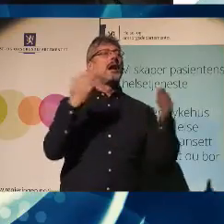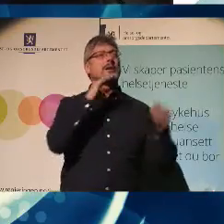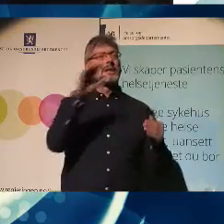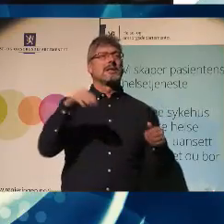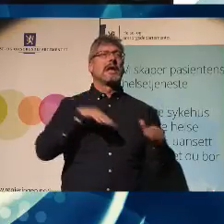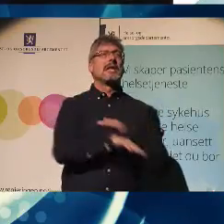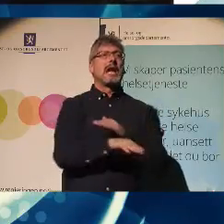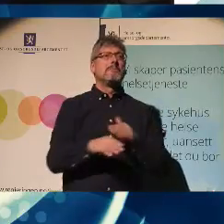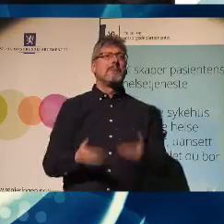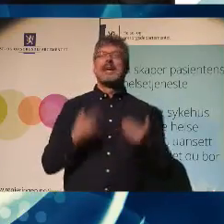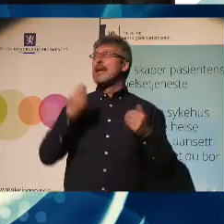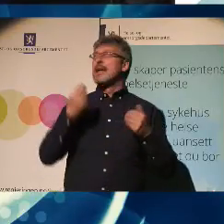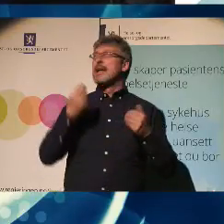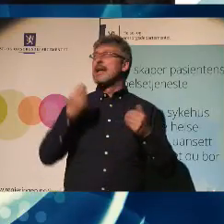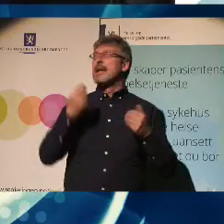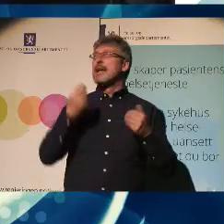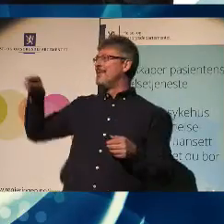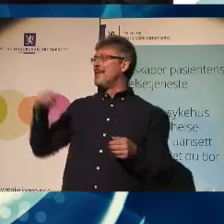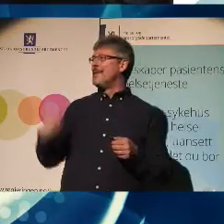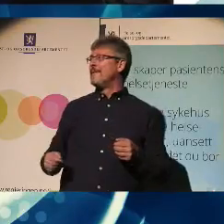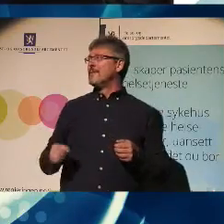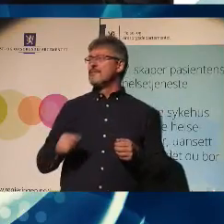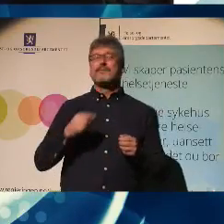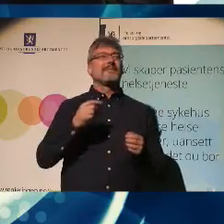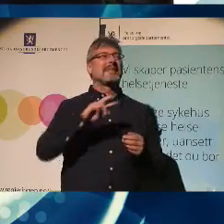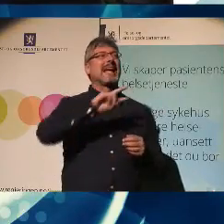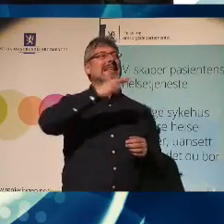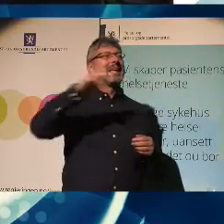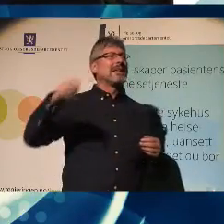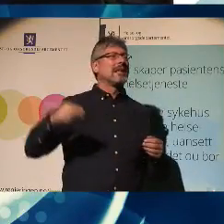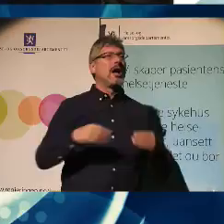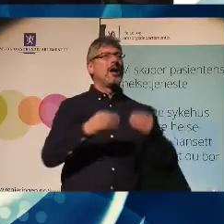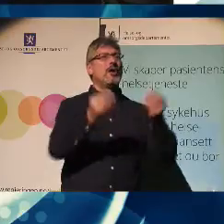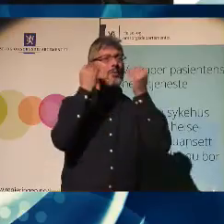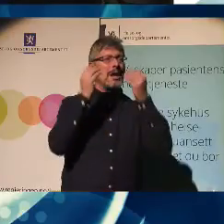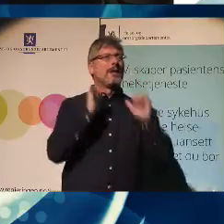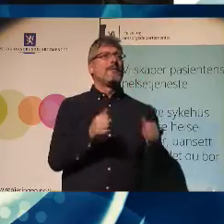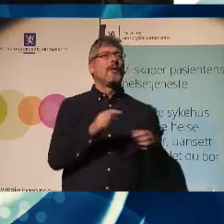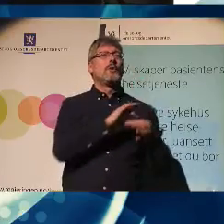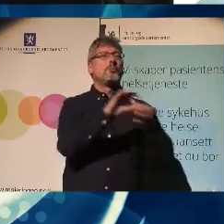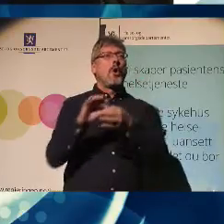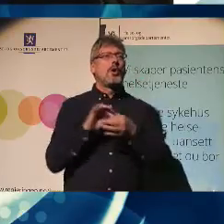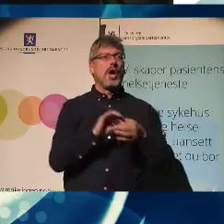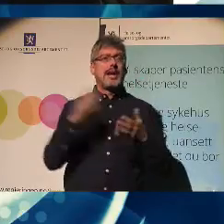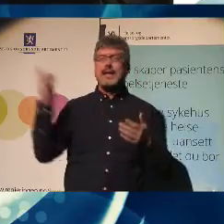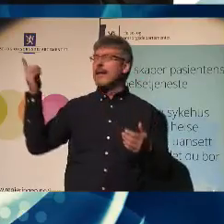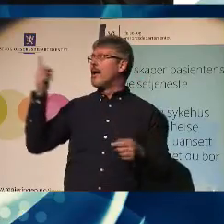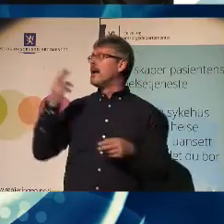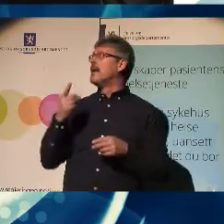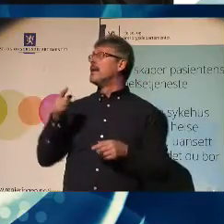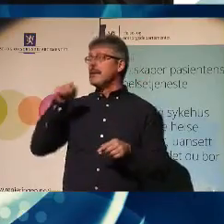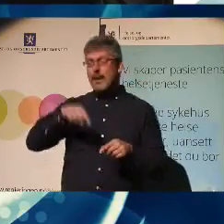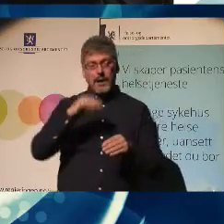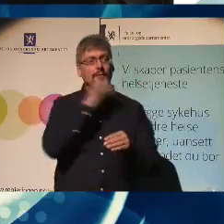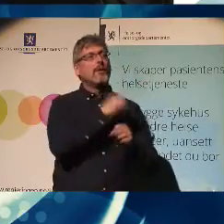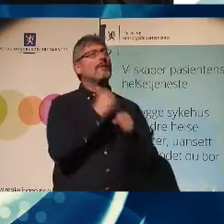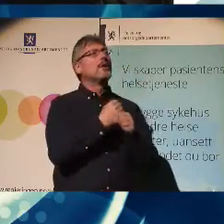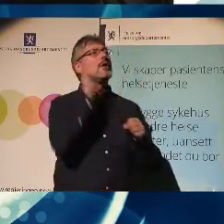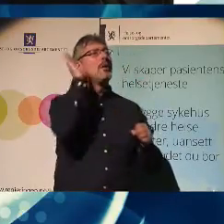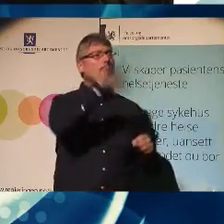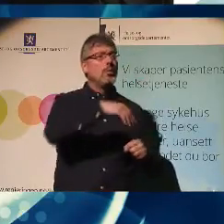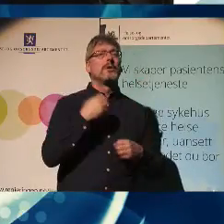opp her for dette så liten skrift der. Digital opplæring av personell i pårørendearbeid. Her det folk som da faktisk ute og